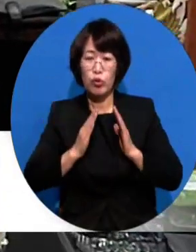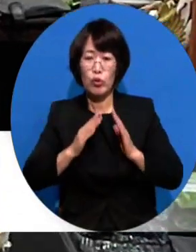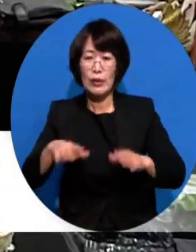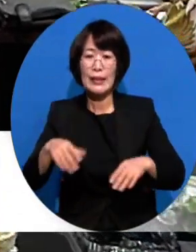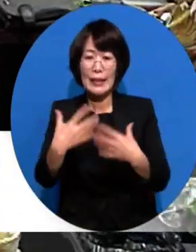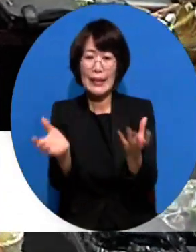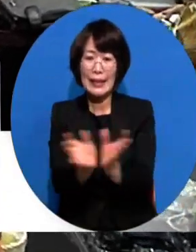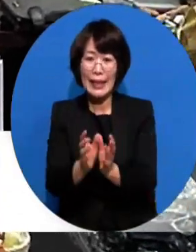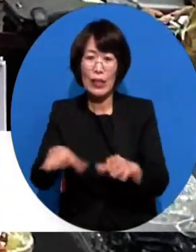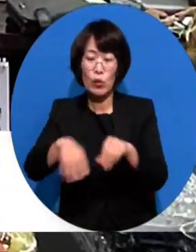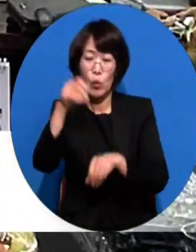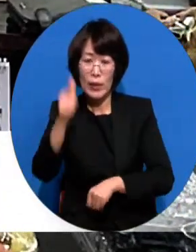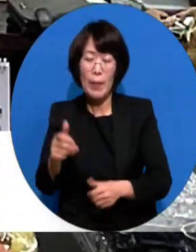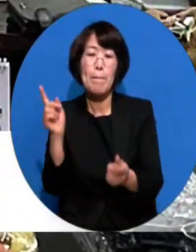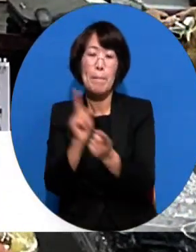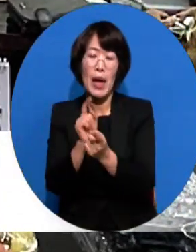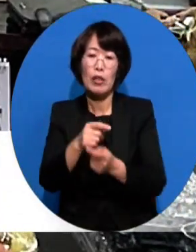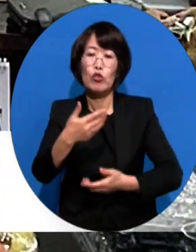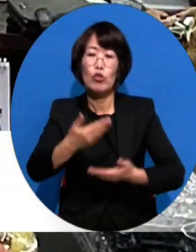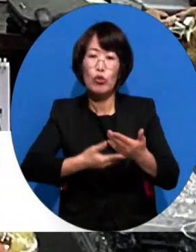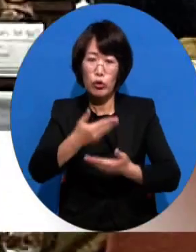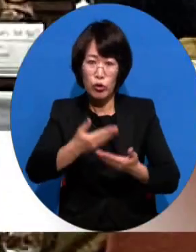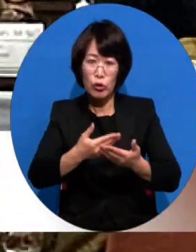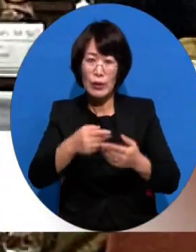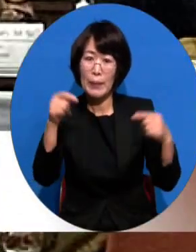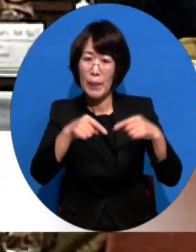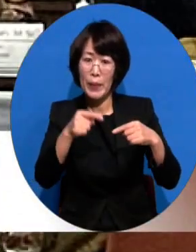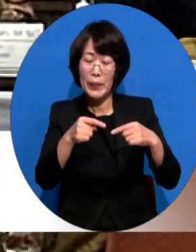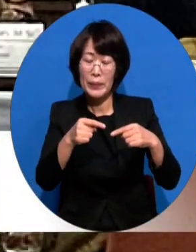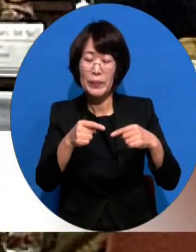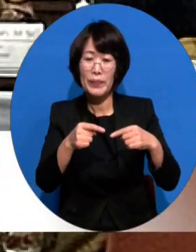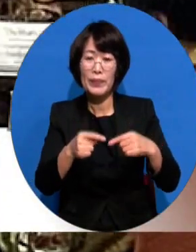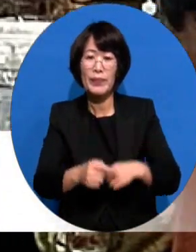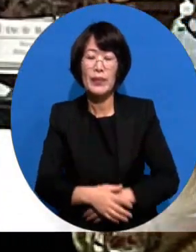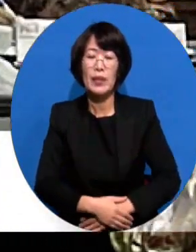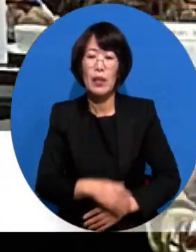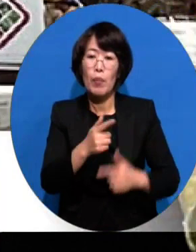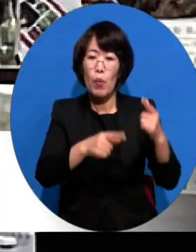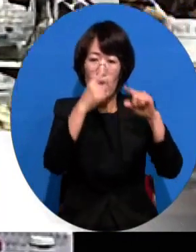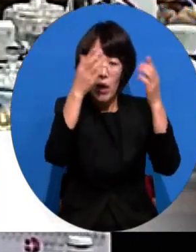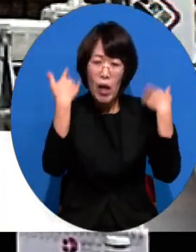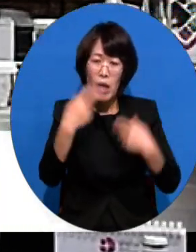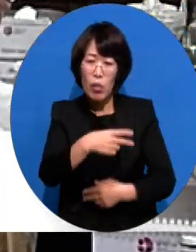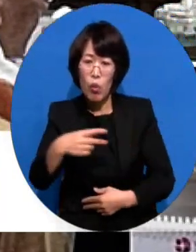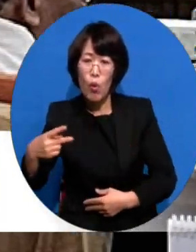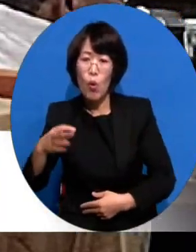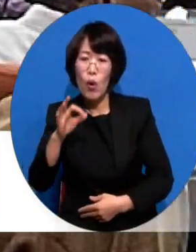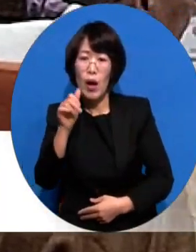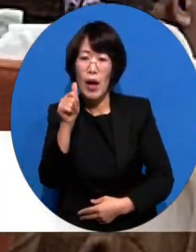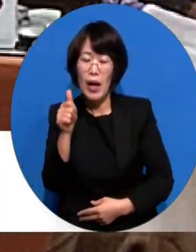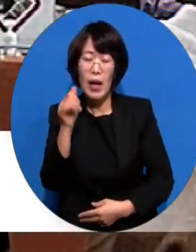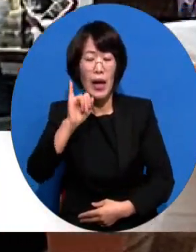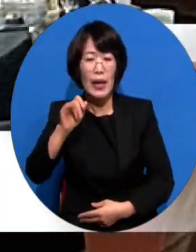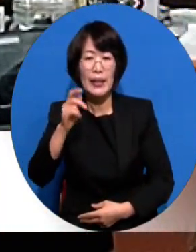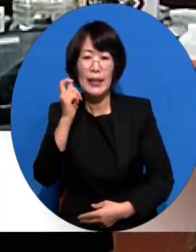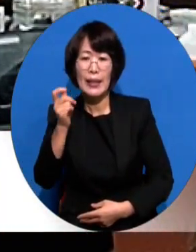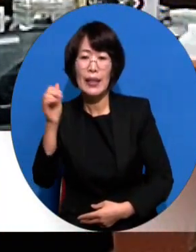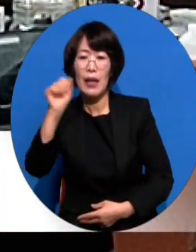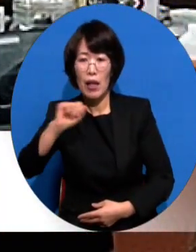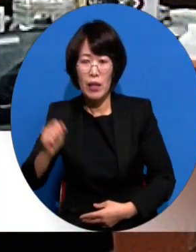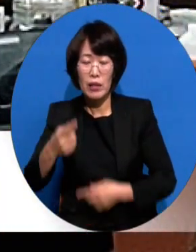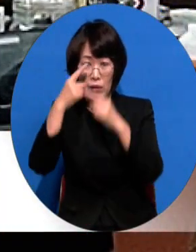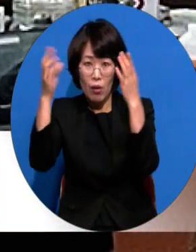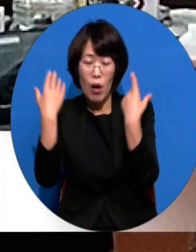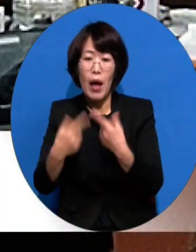만나 국제교류협력 방안을 협의했습니다. 목포대는 인도네시아 ITS 대학 등과 함께